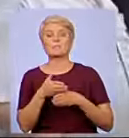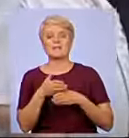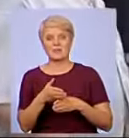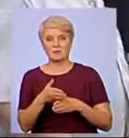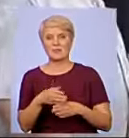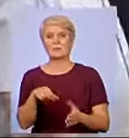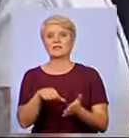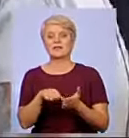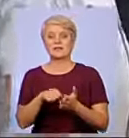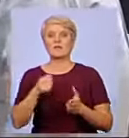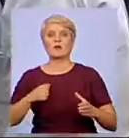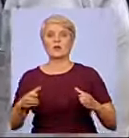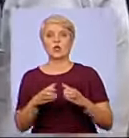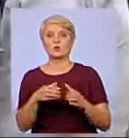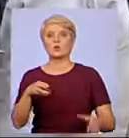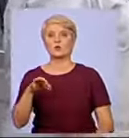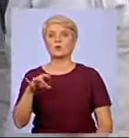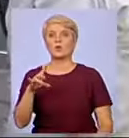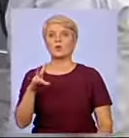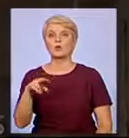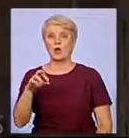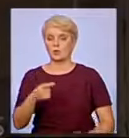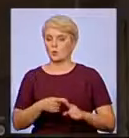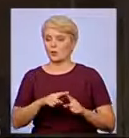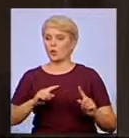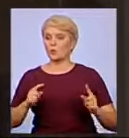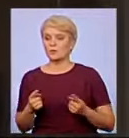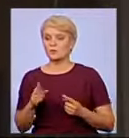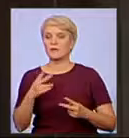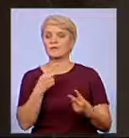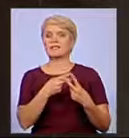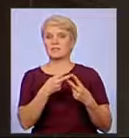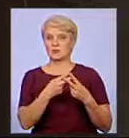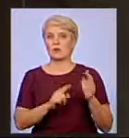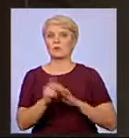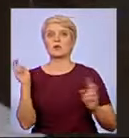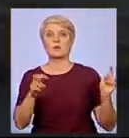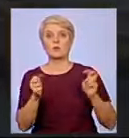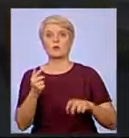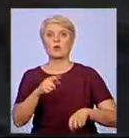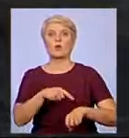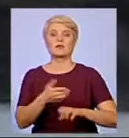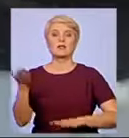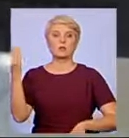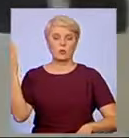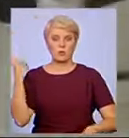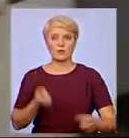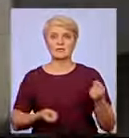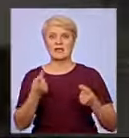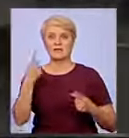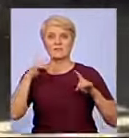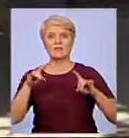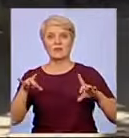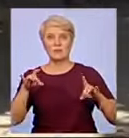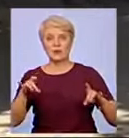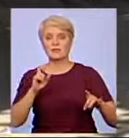підтримати представників батальйону «Торнадо», які утримуються у Лук'янівському СІЗО. Почали приходити кілька годин тому. Тоді з'явилася